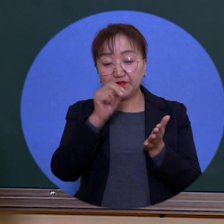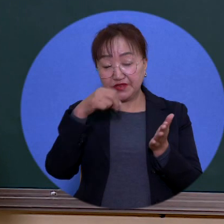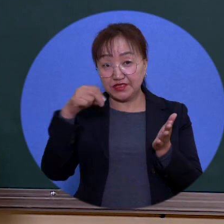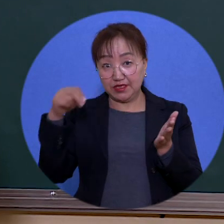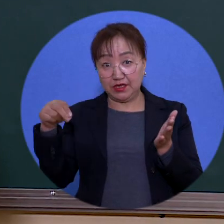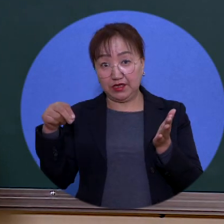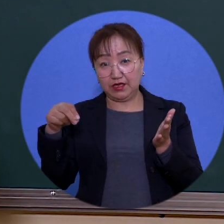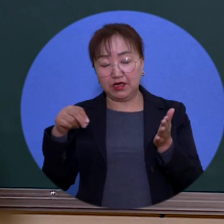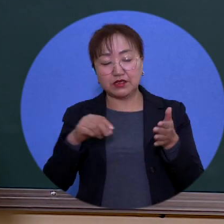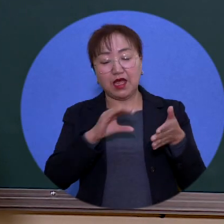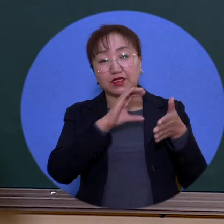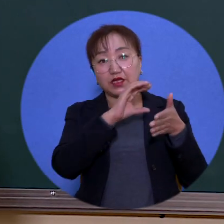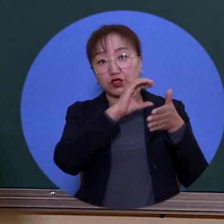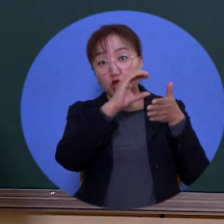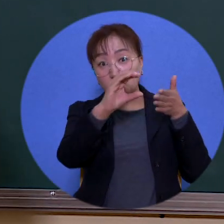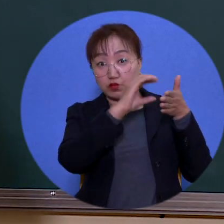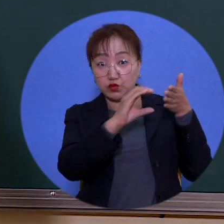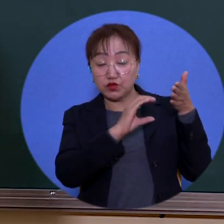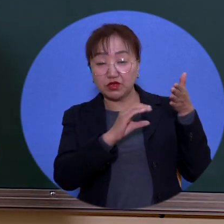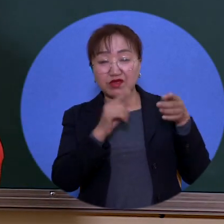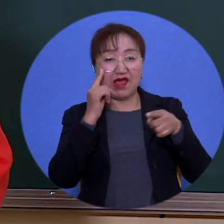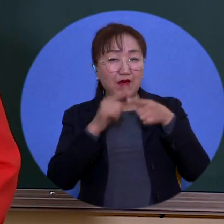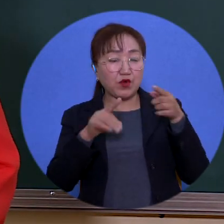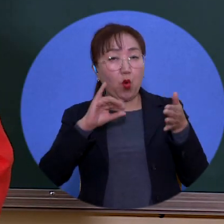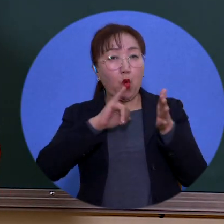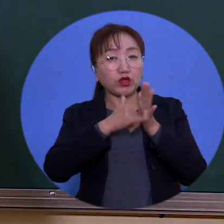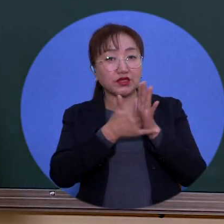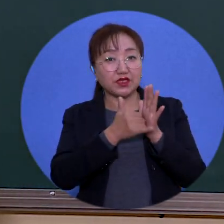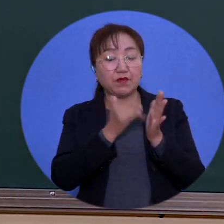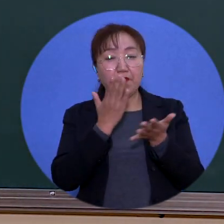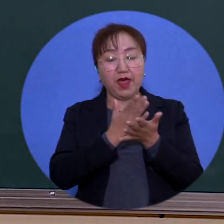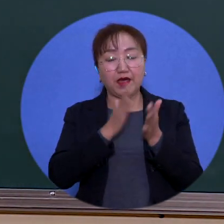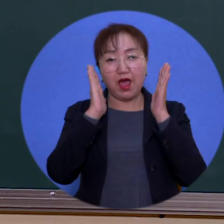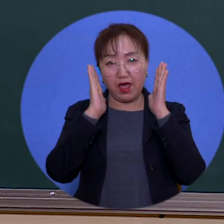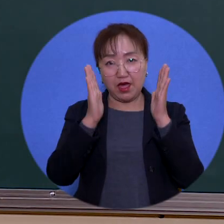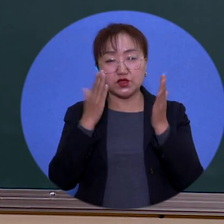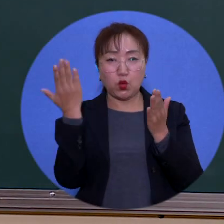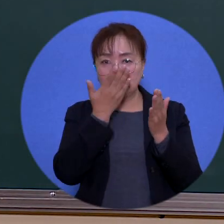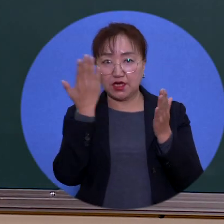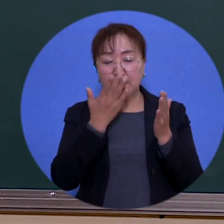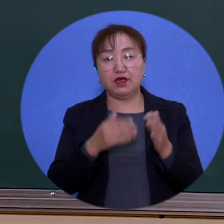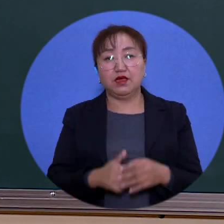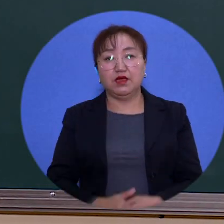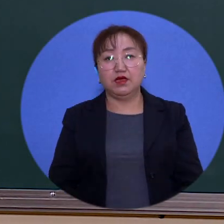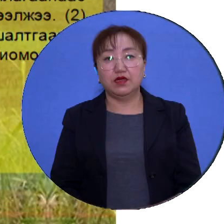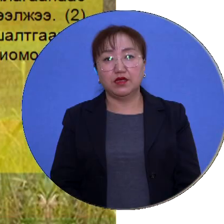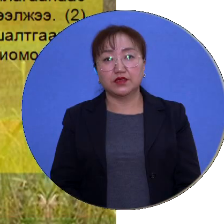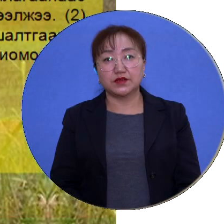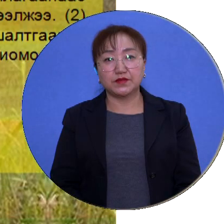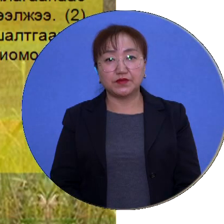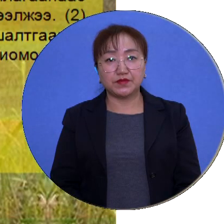གཏུད ཤེལ སྔས ལ རེལ ལ ཁས སྤུང པའི གལ སྤུག